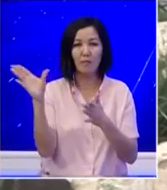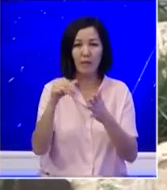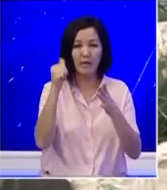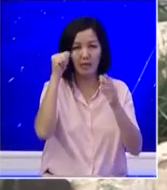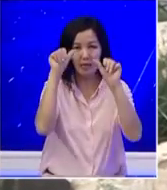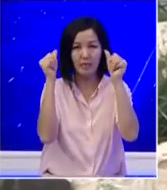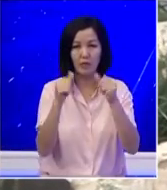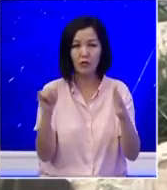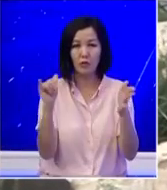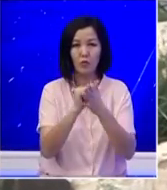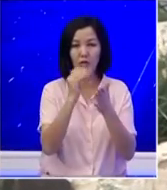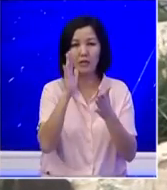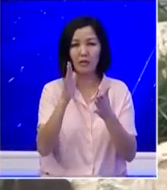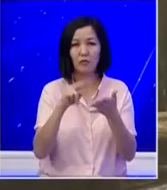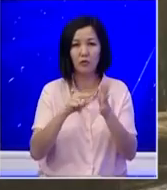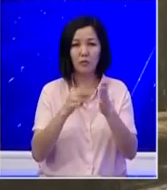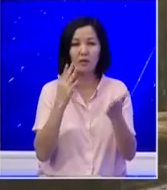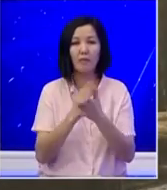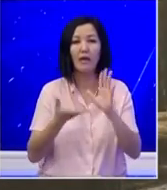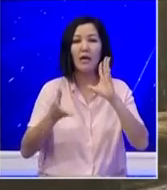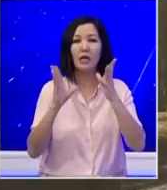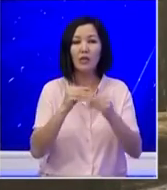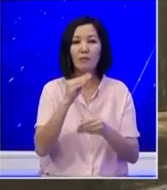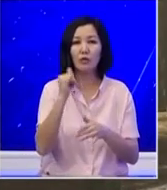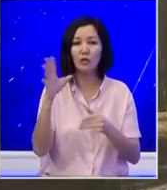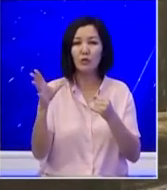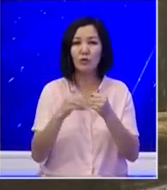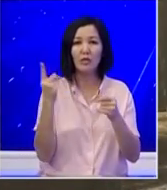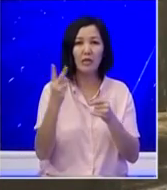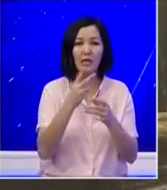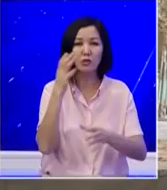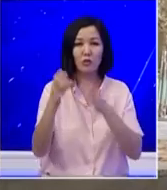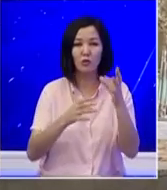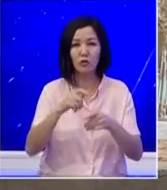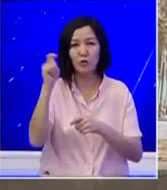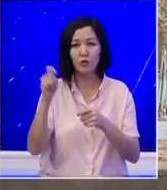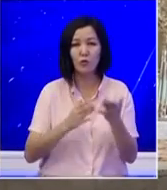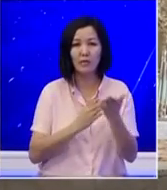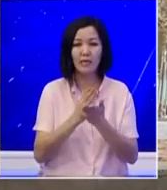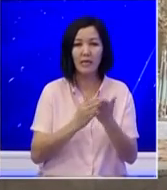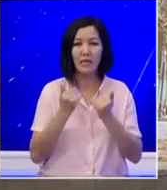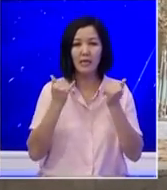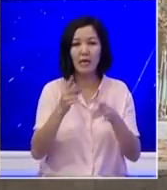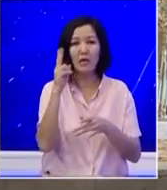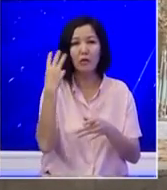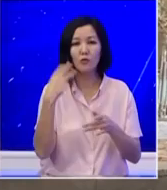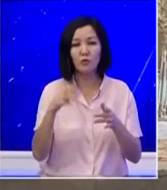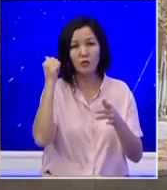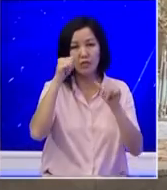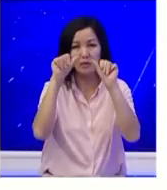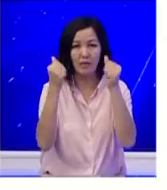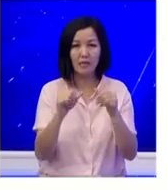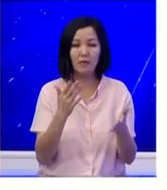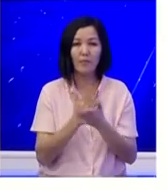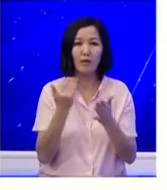QR-код орнатсақ па деген ойда бар бізде. Жалпы Жетісу өңірінде 2-ші дүниежүзілік соғысы ардагерлеріне арналған 238 ескерткіш бар.